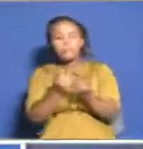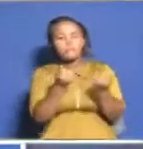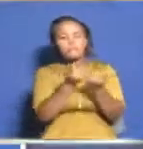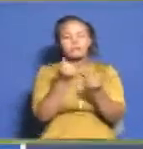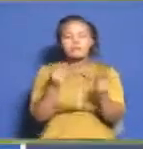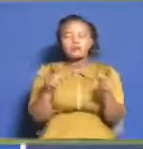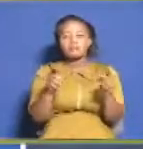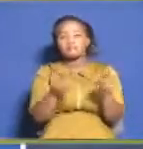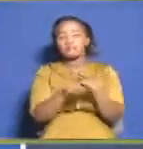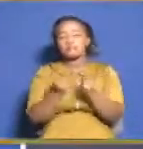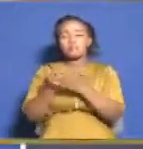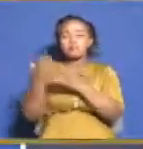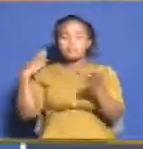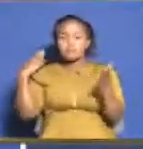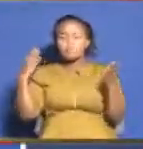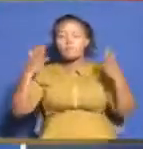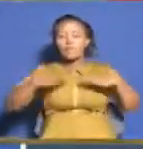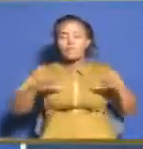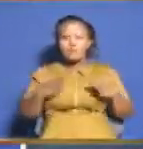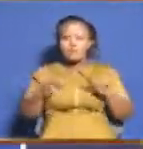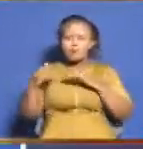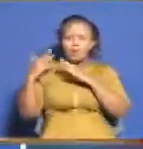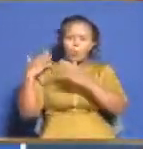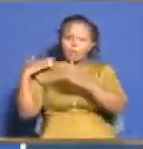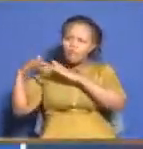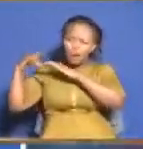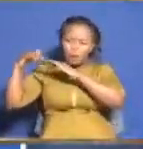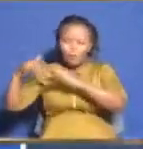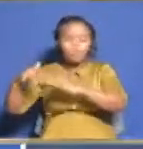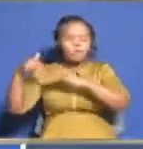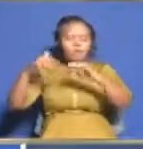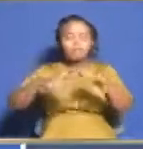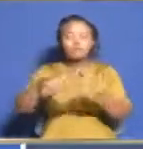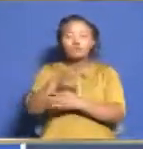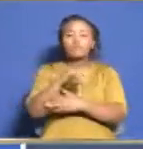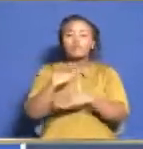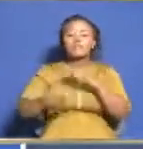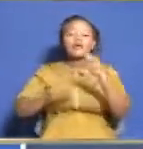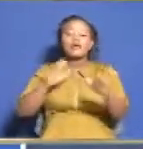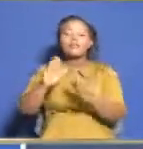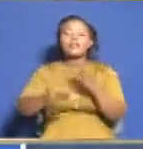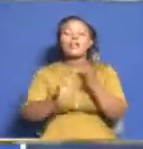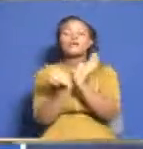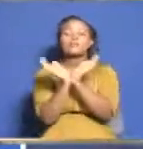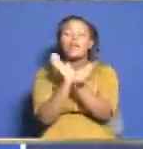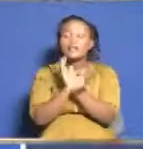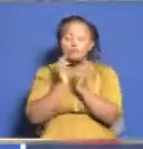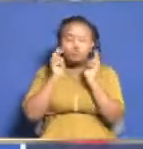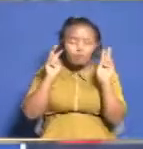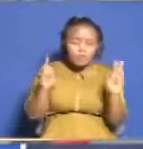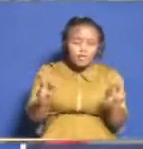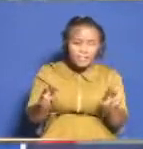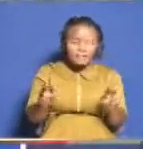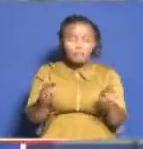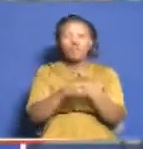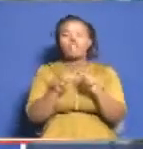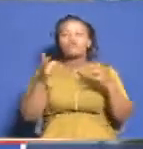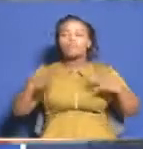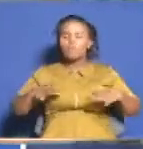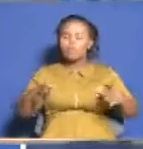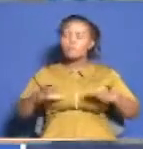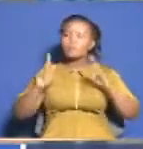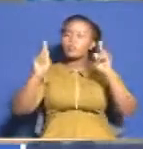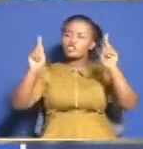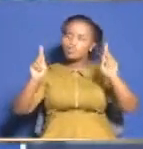wakati wakazi walipofurika viwanja vya michezo ukiwemo uwanja wa Nyayo kushuhudia matukio. Na huku wakazi Kisumu